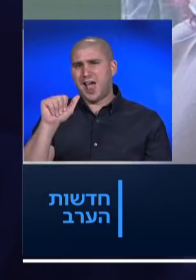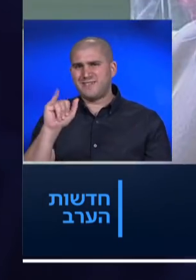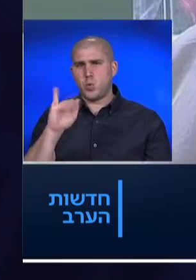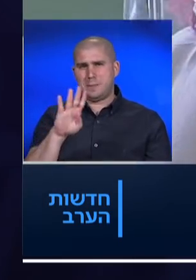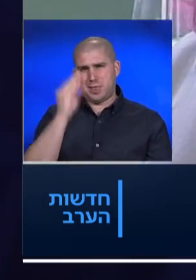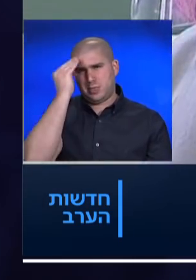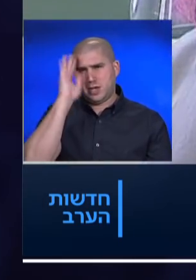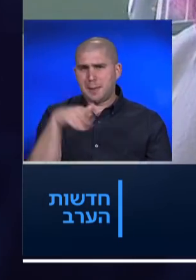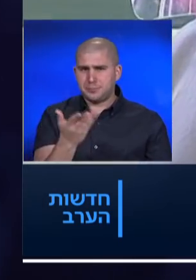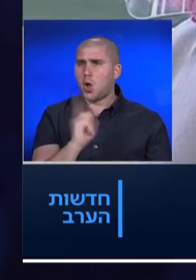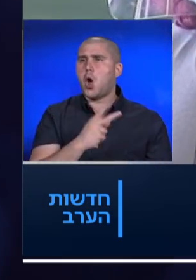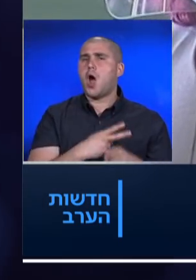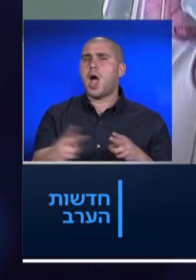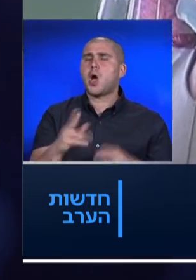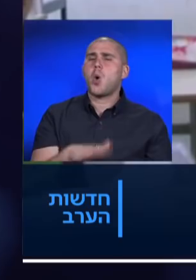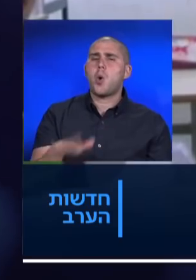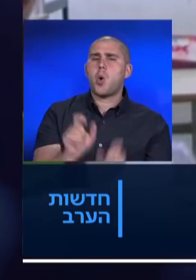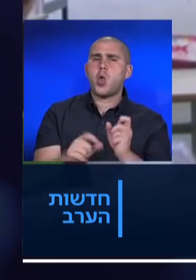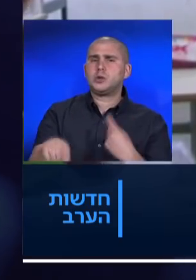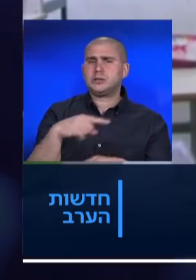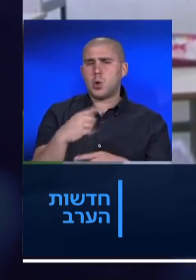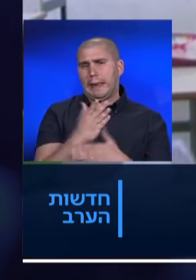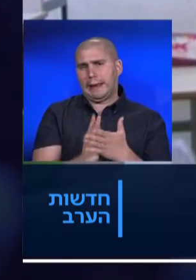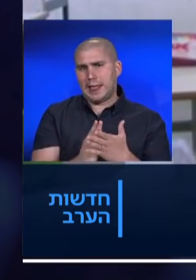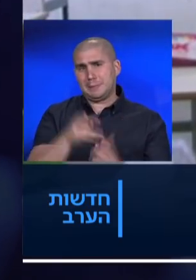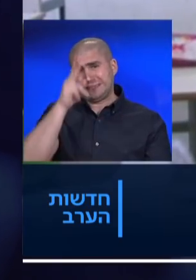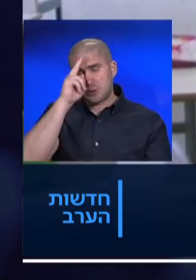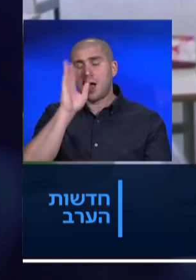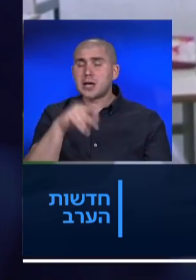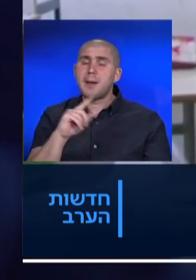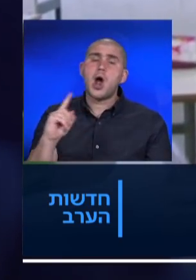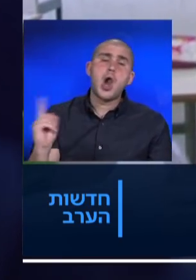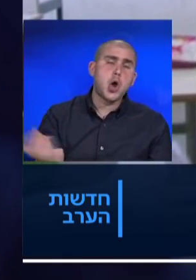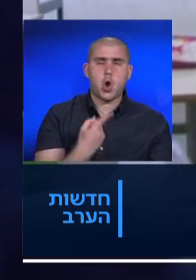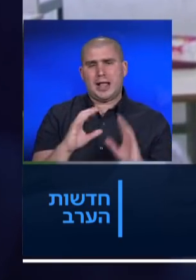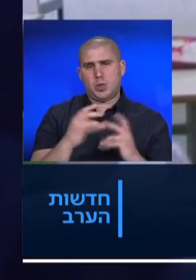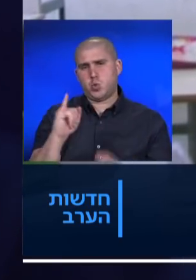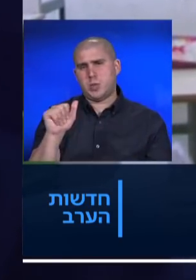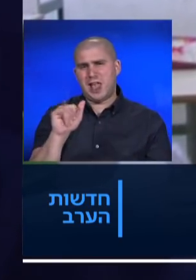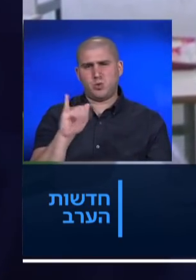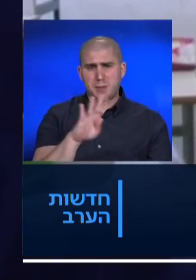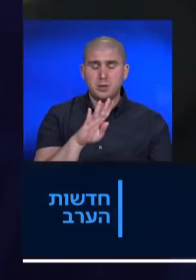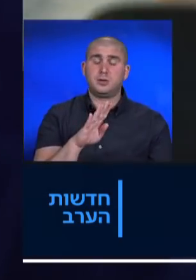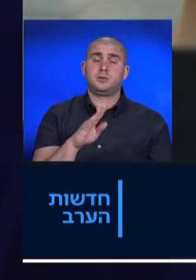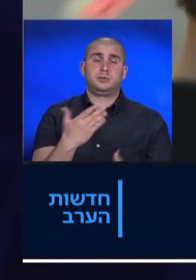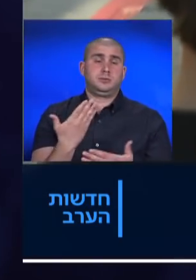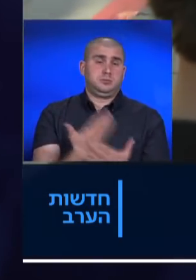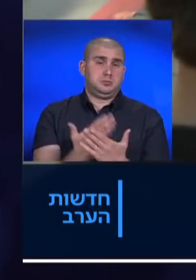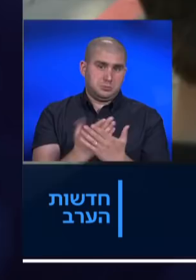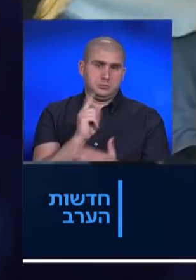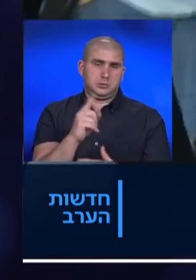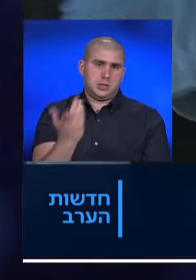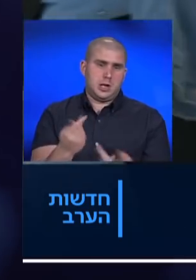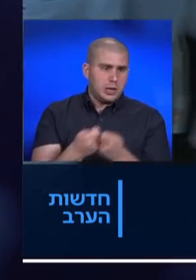רק לאוכלוסיות בסיכון, אלא לכל י' א' י' ב', פירושו של דבר שצריך להתרגן מאז להיום